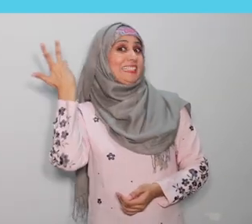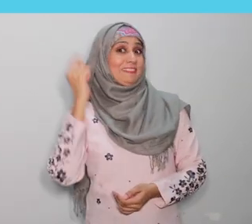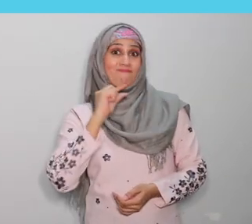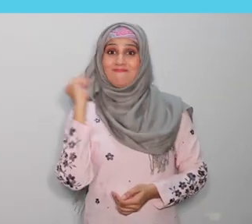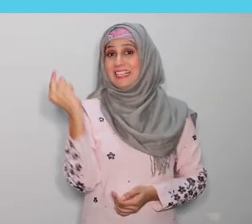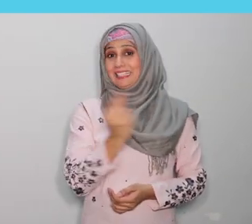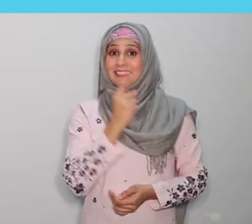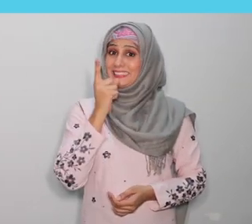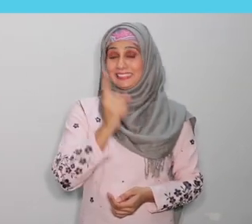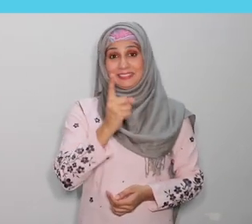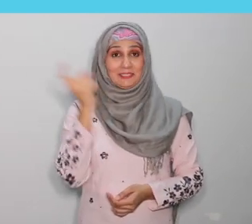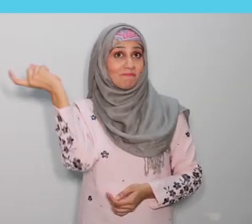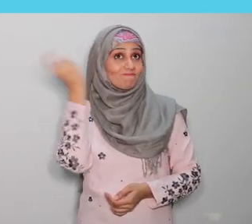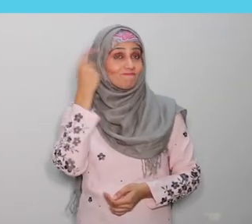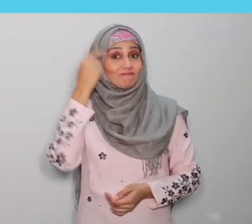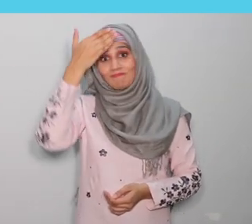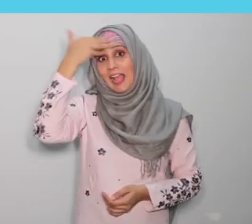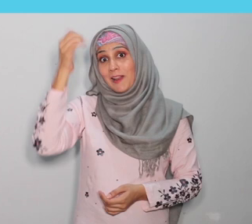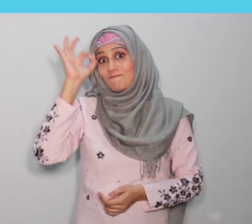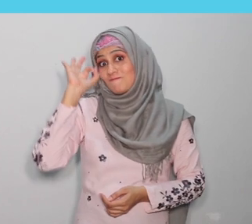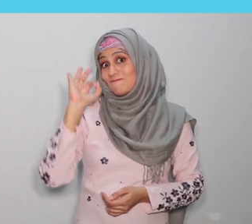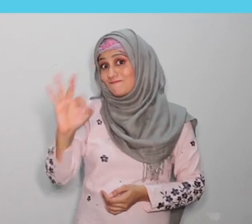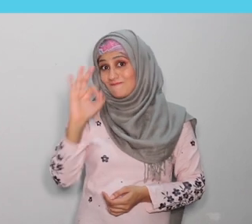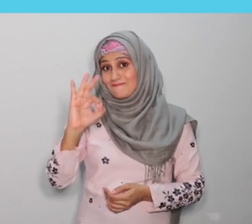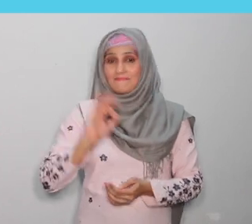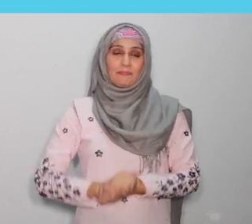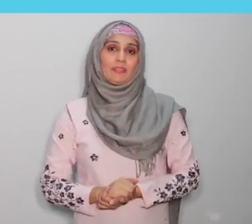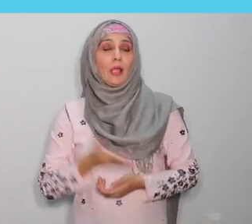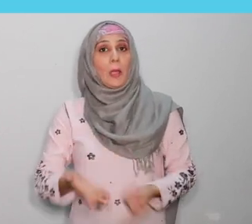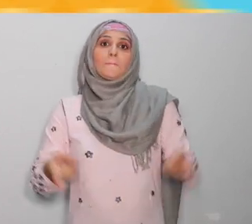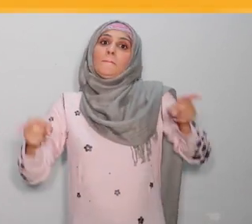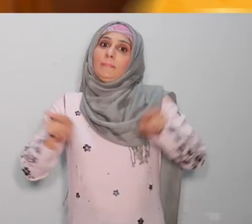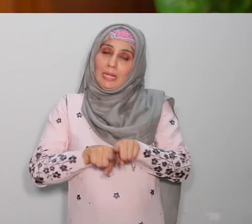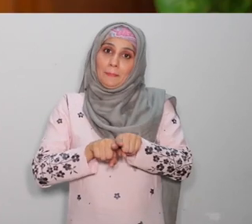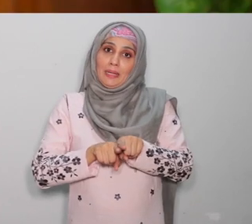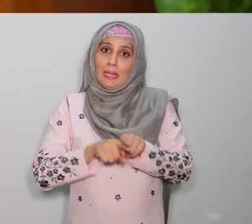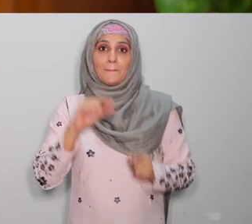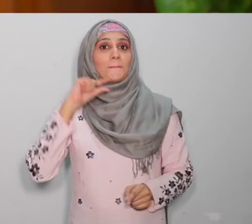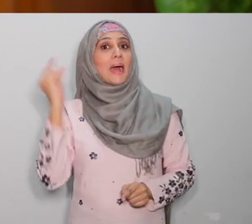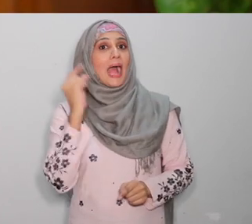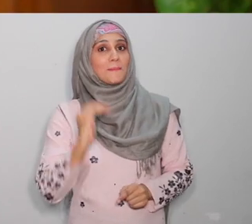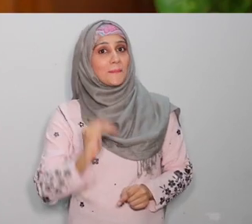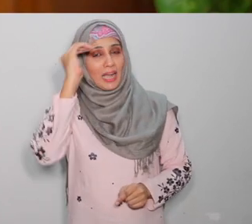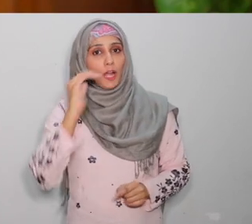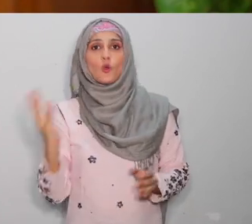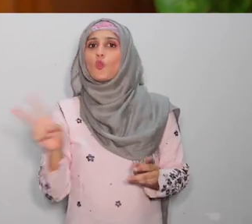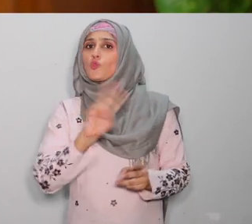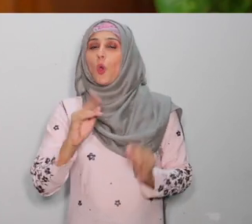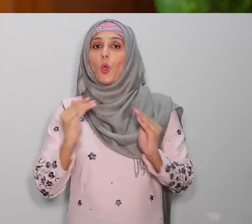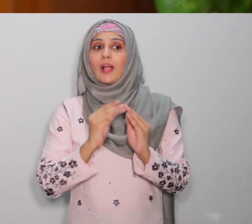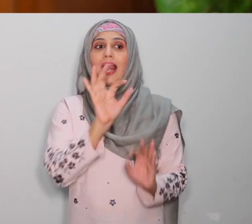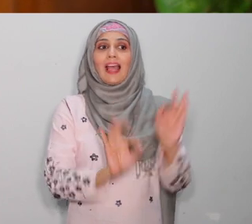चला बी तुमने क्या खूब हल निकाला और आधी ने